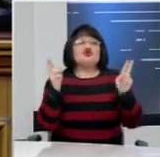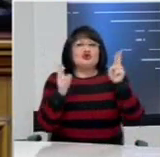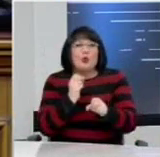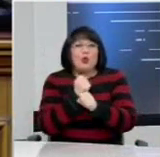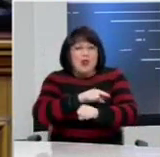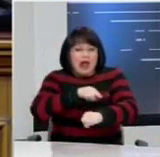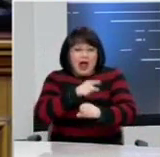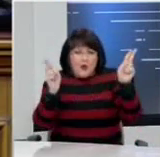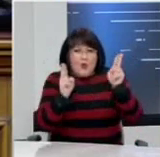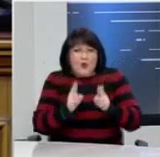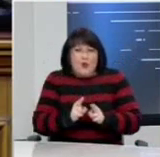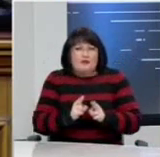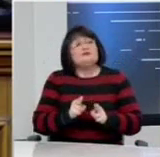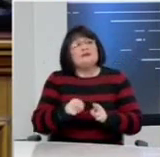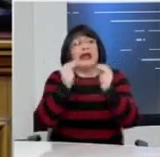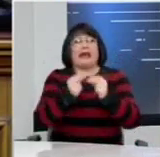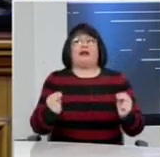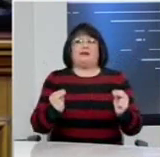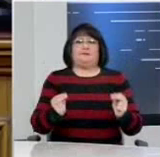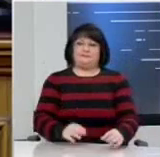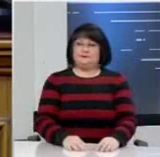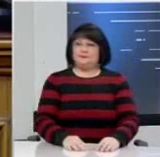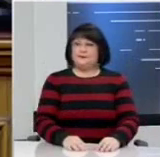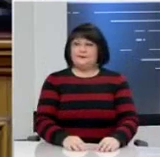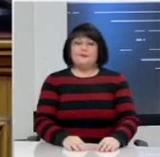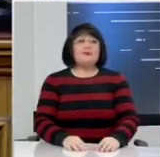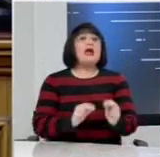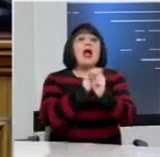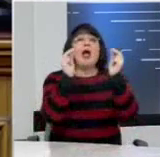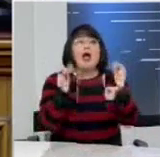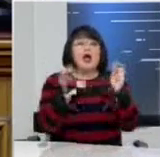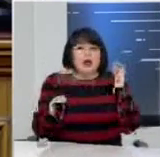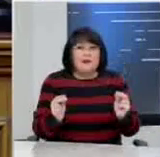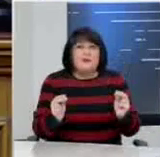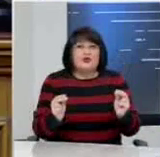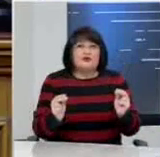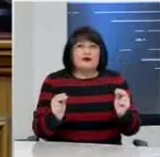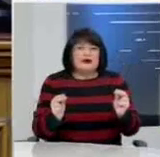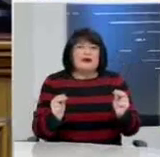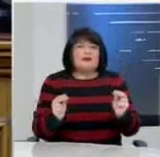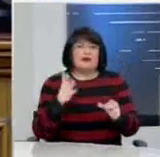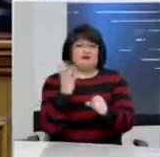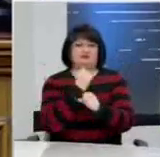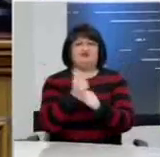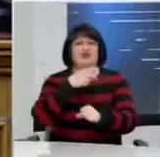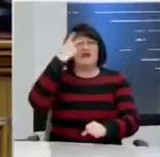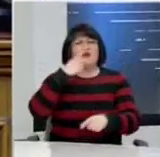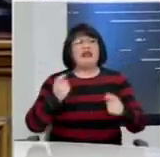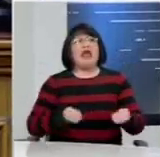εργασίας. Και έτσι λοιπόν έχουμε σχεδόν όλες τις μεγάλες μάχες που κερδίσαμε, με μεγάλο